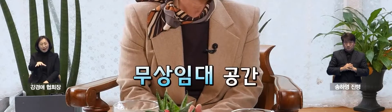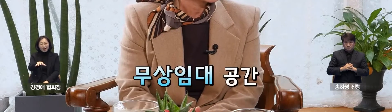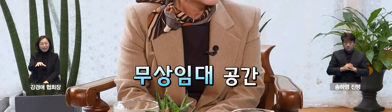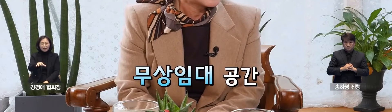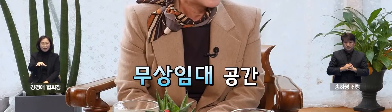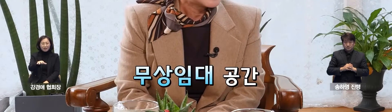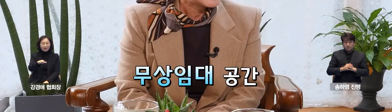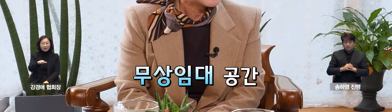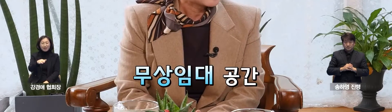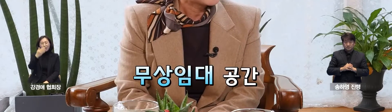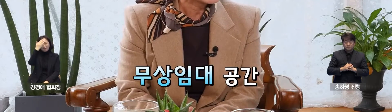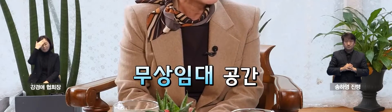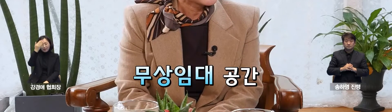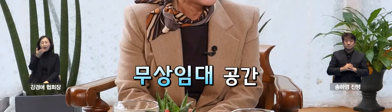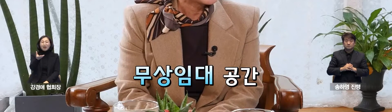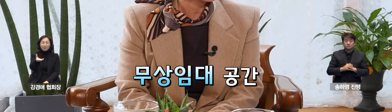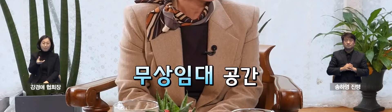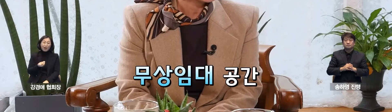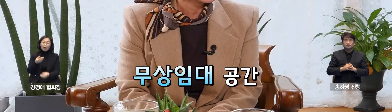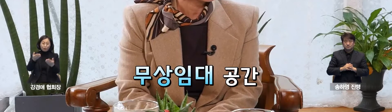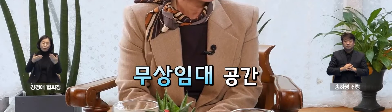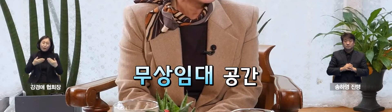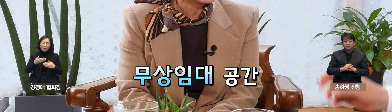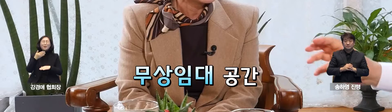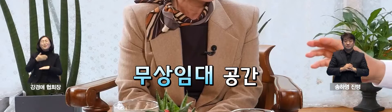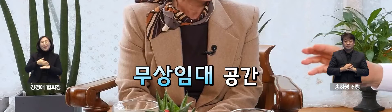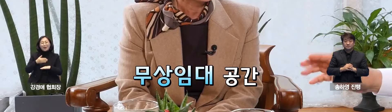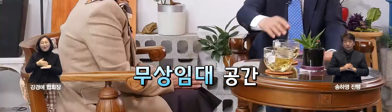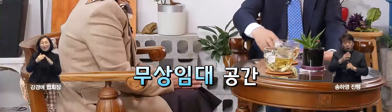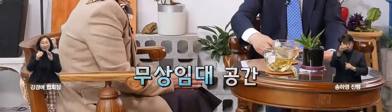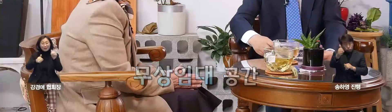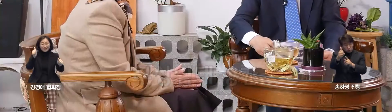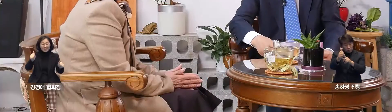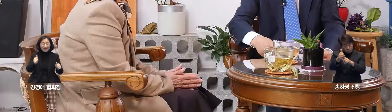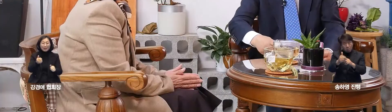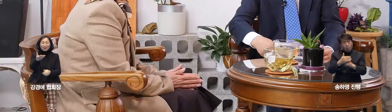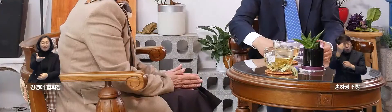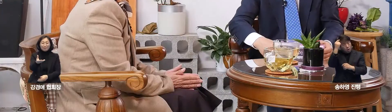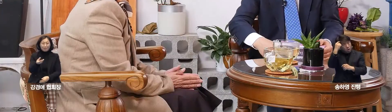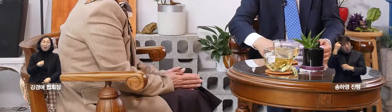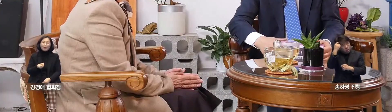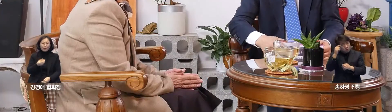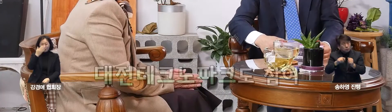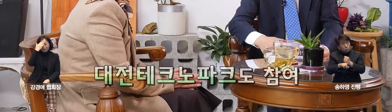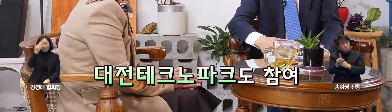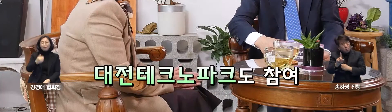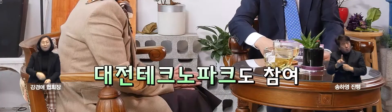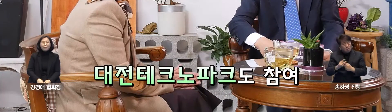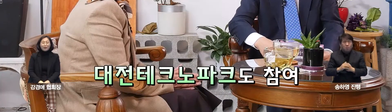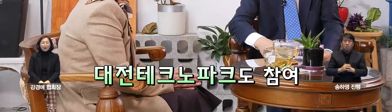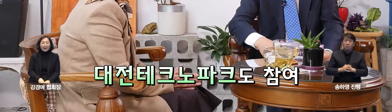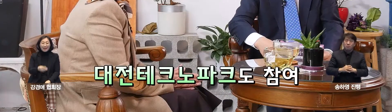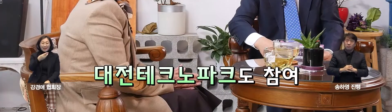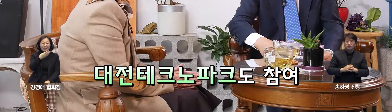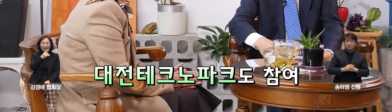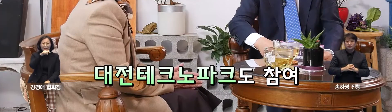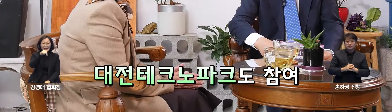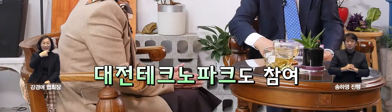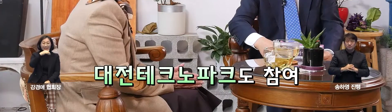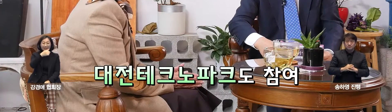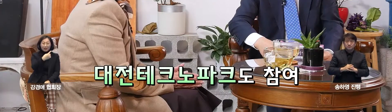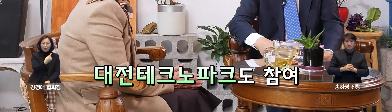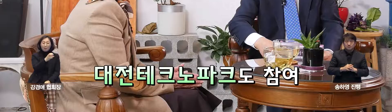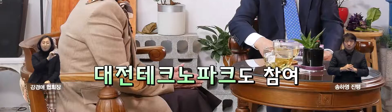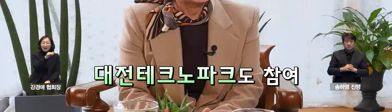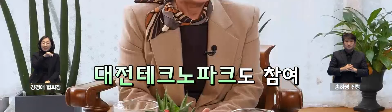사실은 무상임대를 고맙게도 해주셨어요 주인이. 그 주인들이. 네, 주인. 왜 그랬을까? 그러니까 테크노파크에서 문을